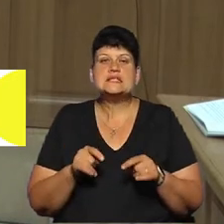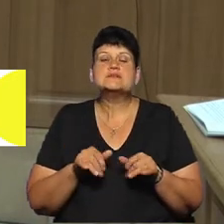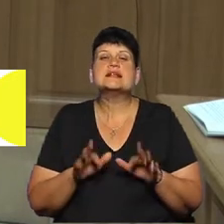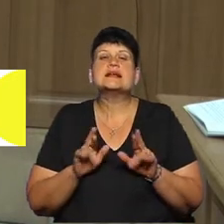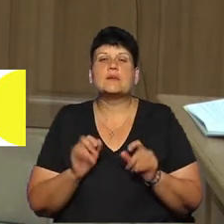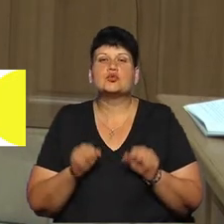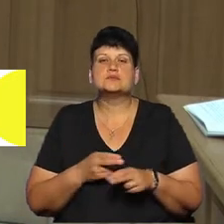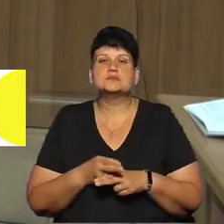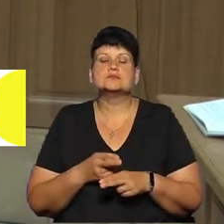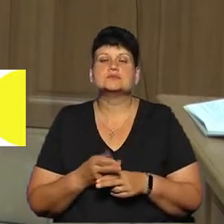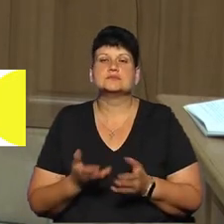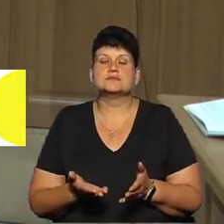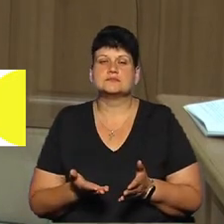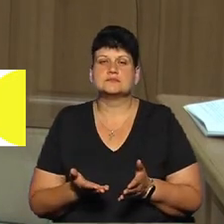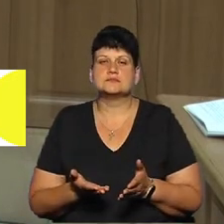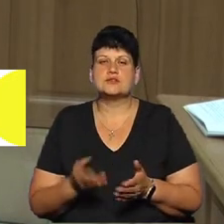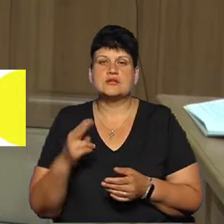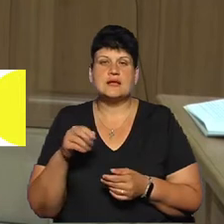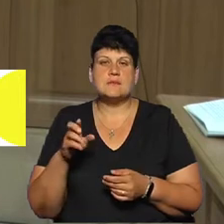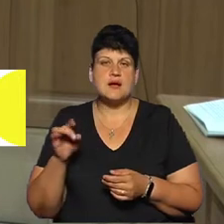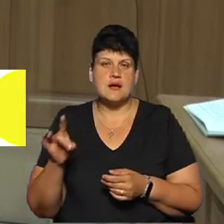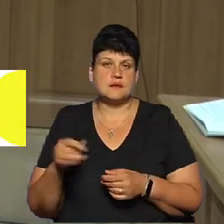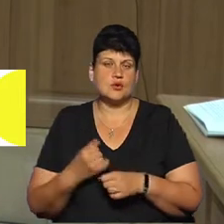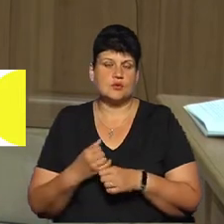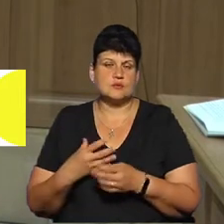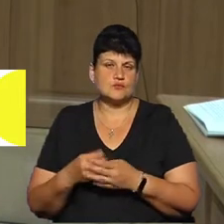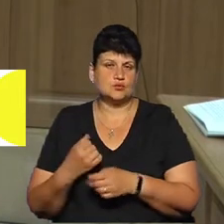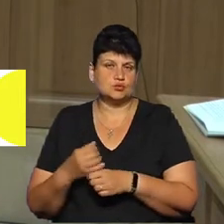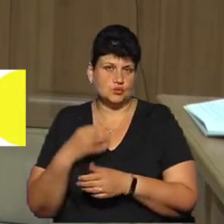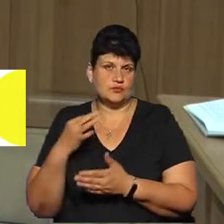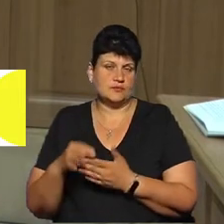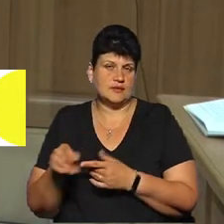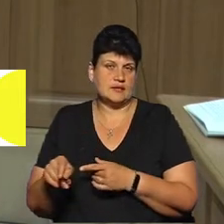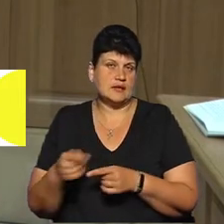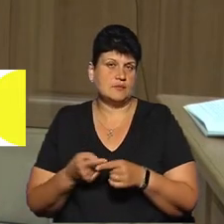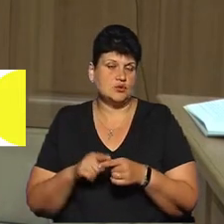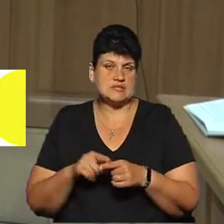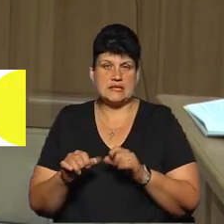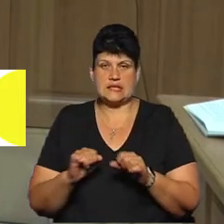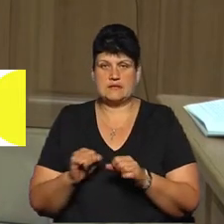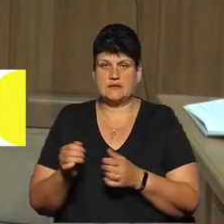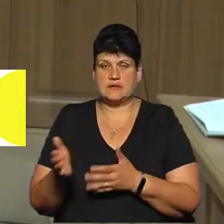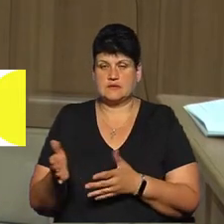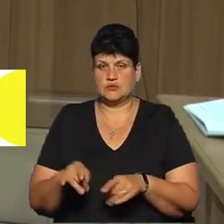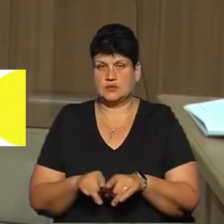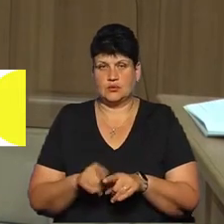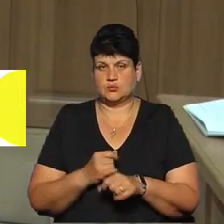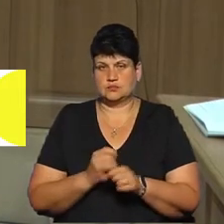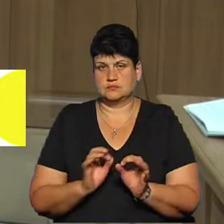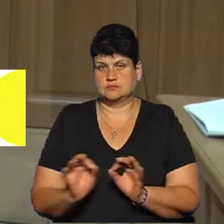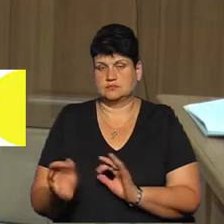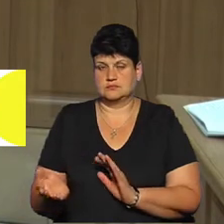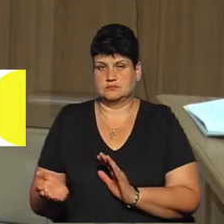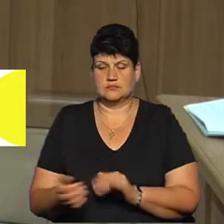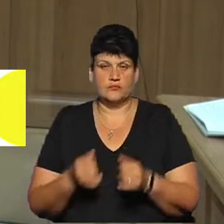якщо ДБР здійснює свою функцію відповідально і процесне керівництво здійснюється теж належним чином. Ну, не може